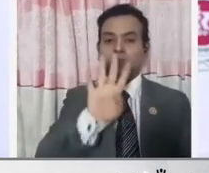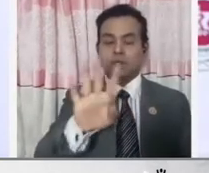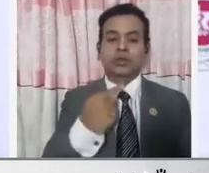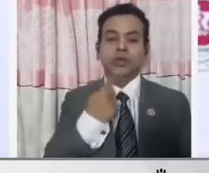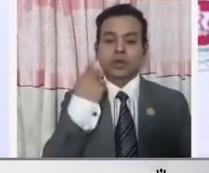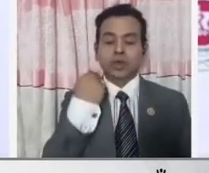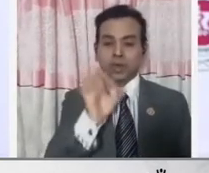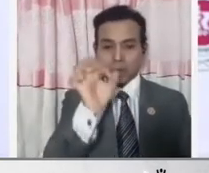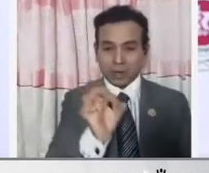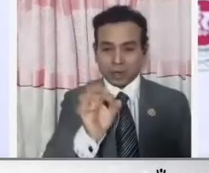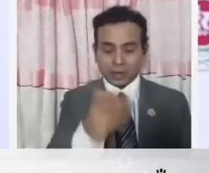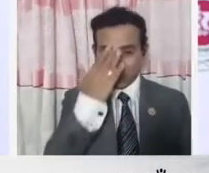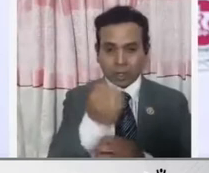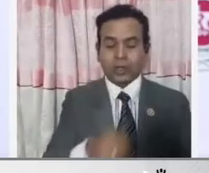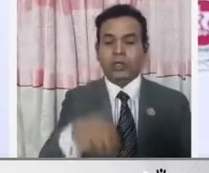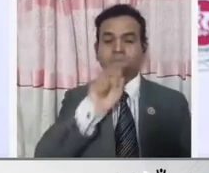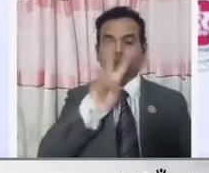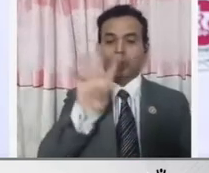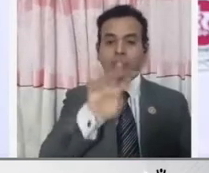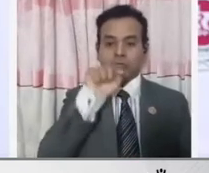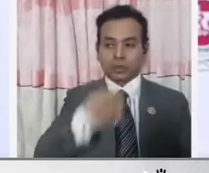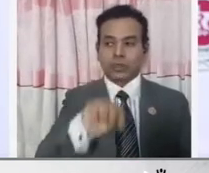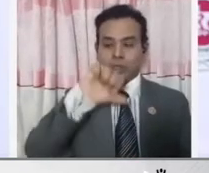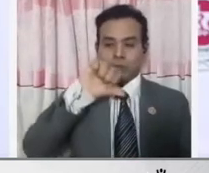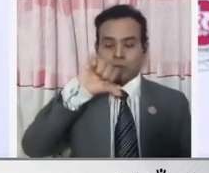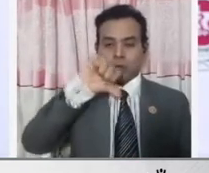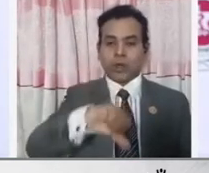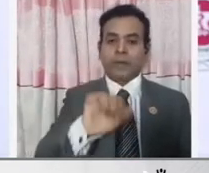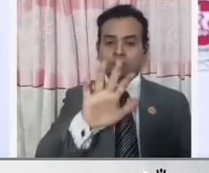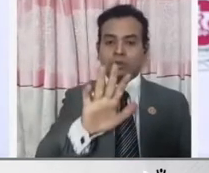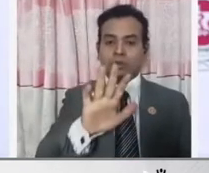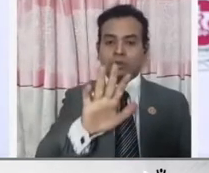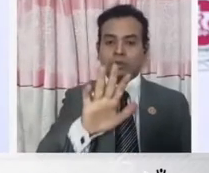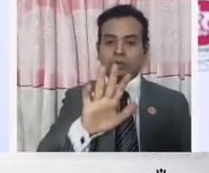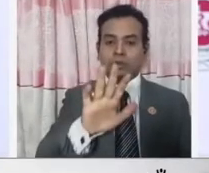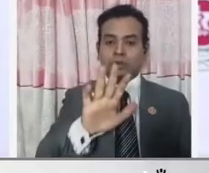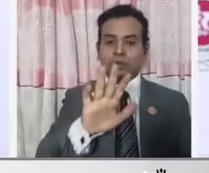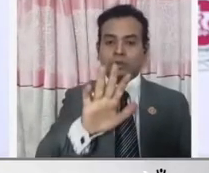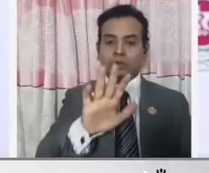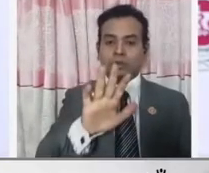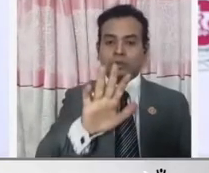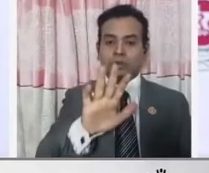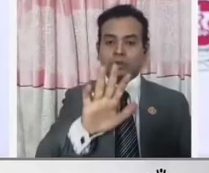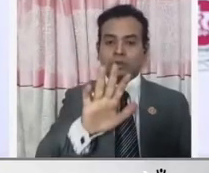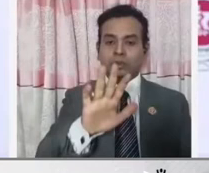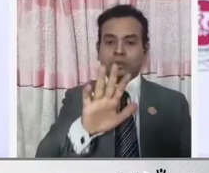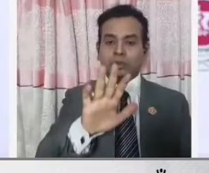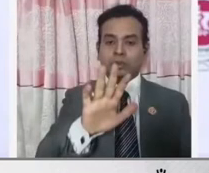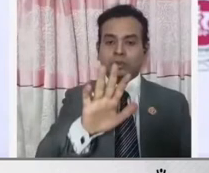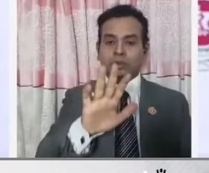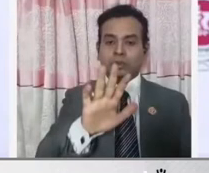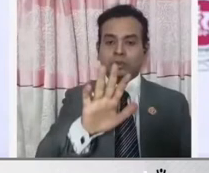শনাক্ত বিবেচনায় সুস্থতার হার ৫২.৬১%। ২৪ ঘন্টায় মৃত্যুবরণ করেছেন ৩৯ জন এবং এ